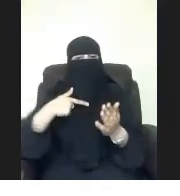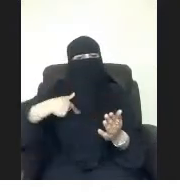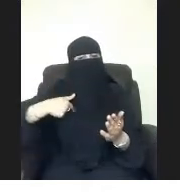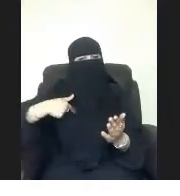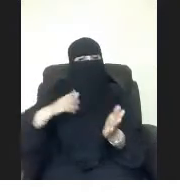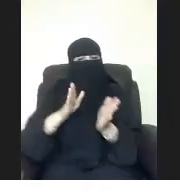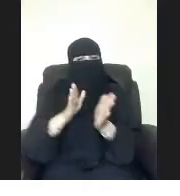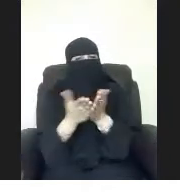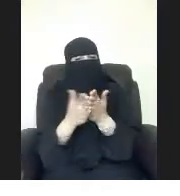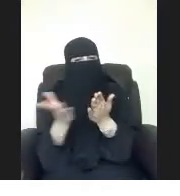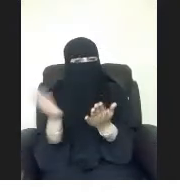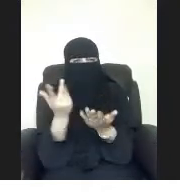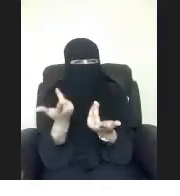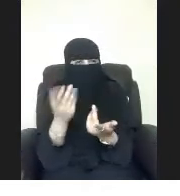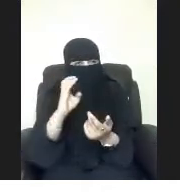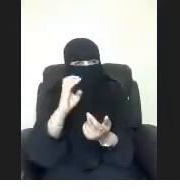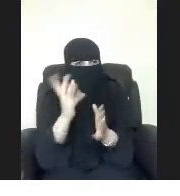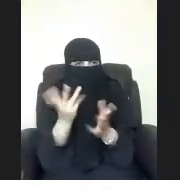فقط